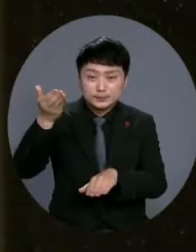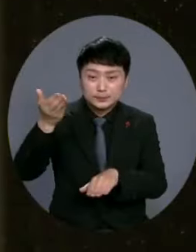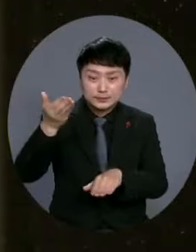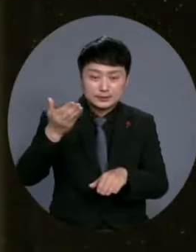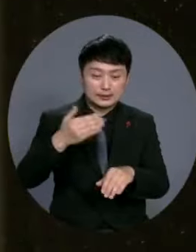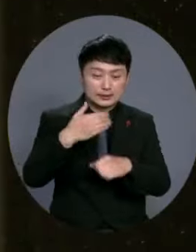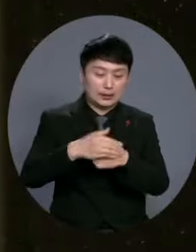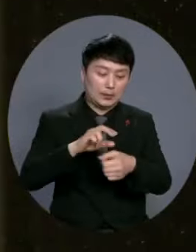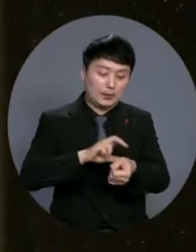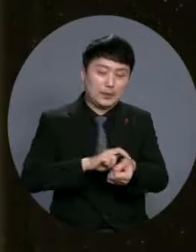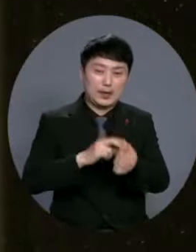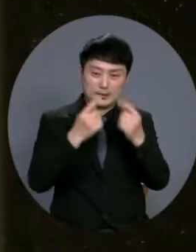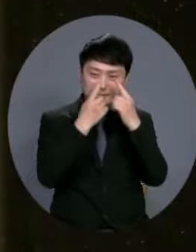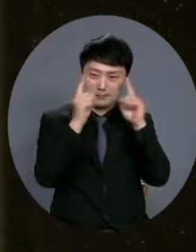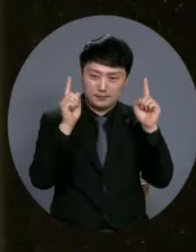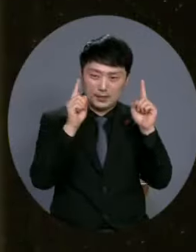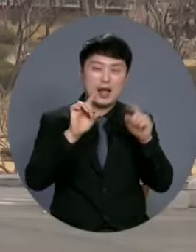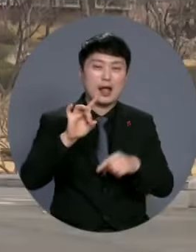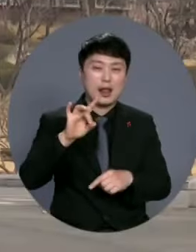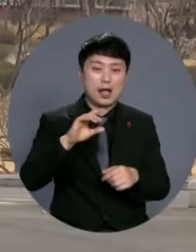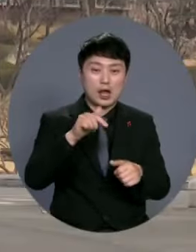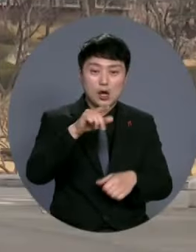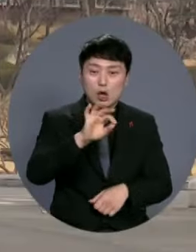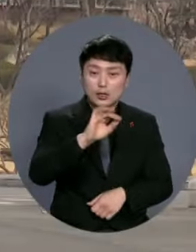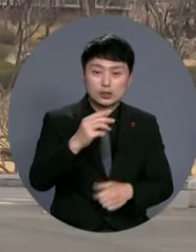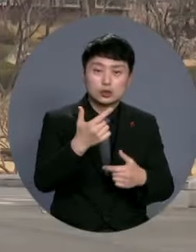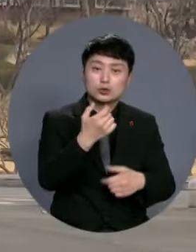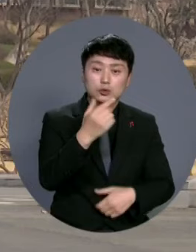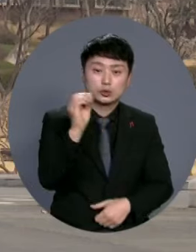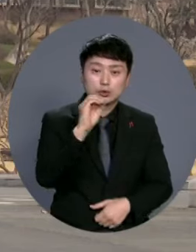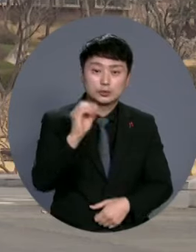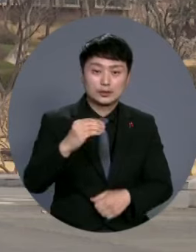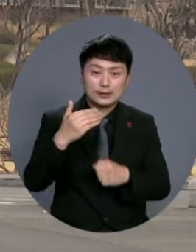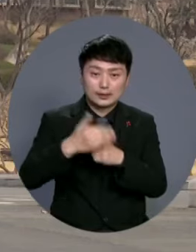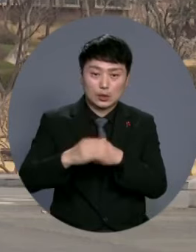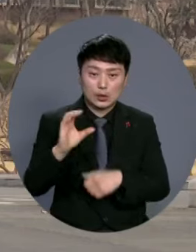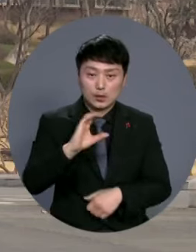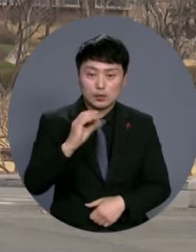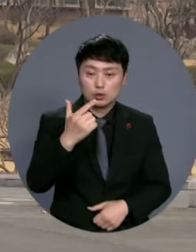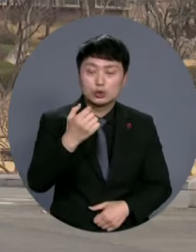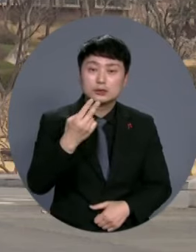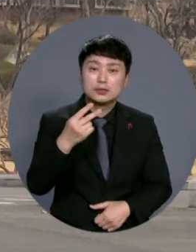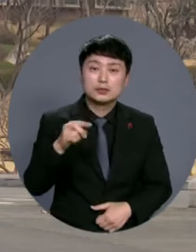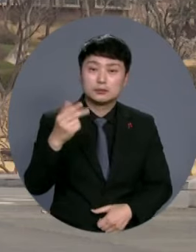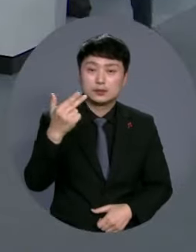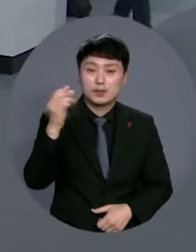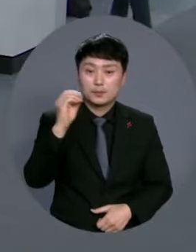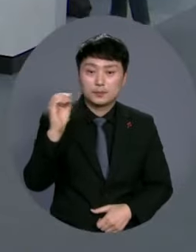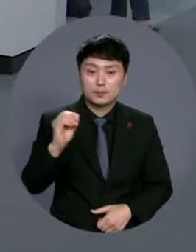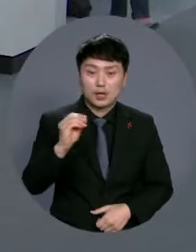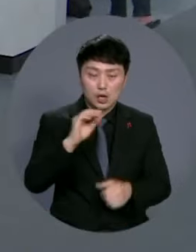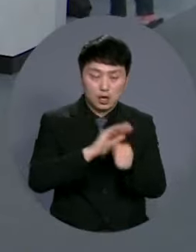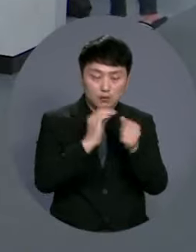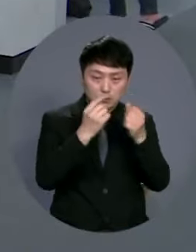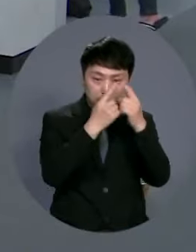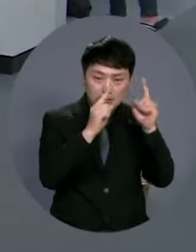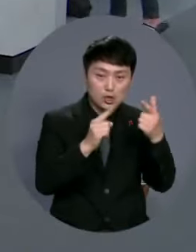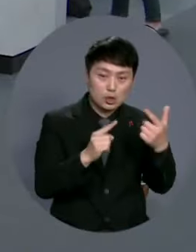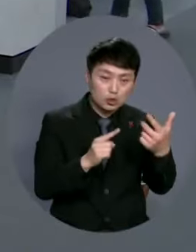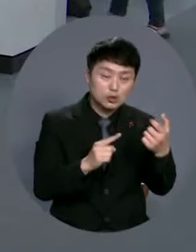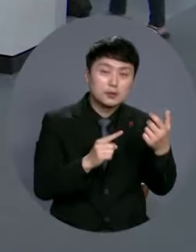대구 한의대가 유일합니다. 경일대 66%, 대구 가톨릭대 62.7, 경북대